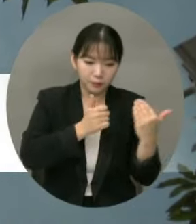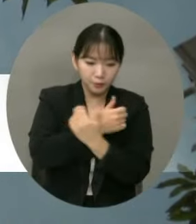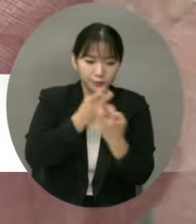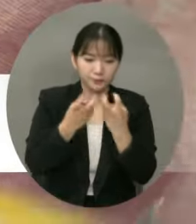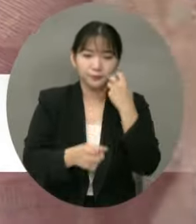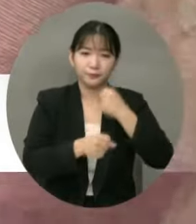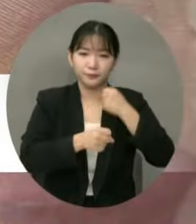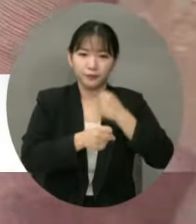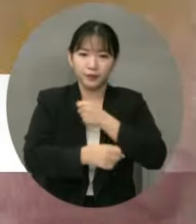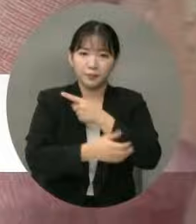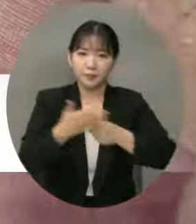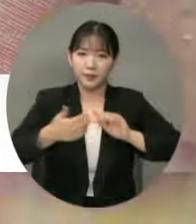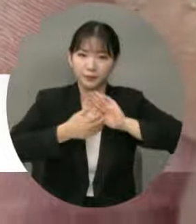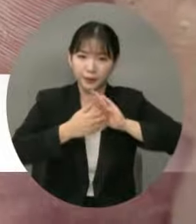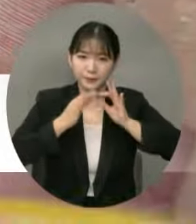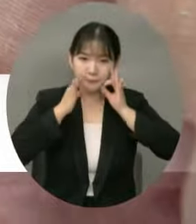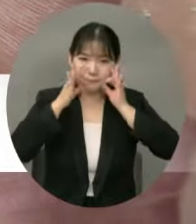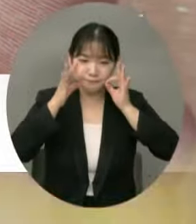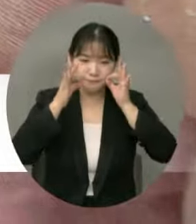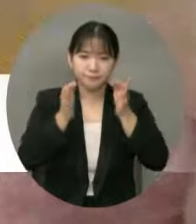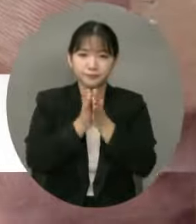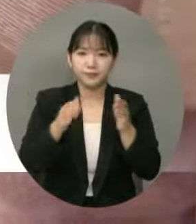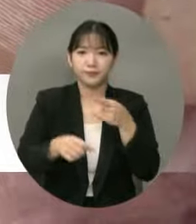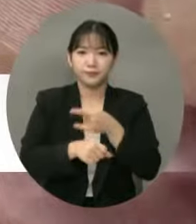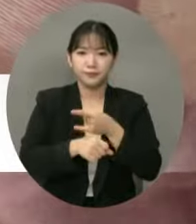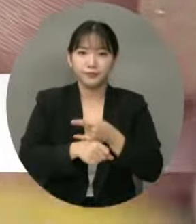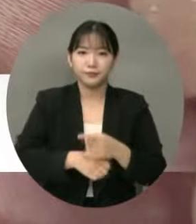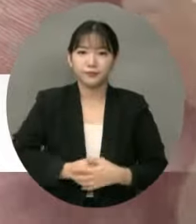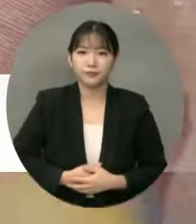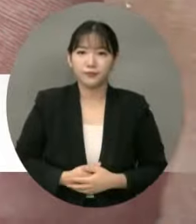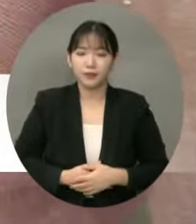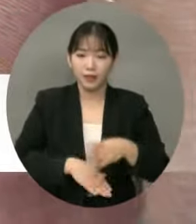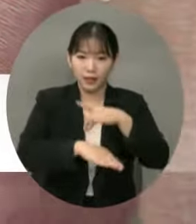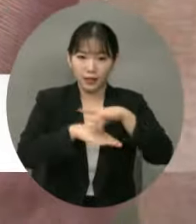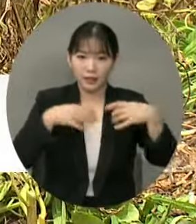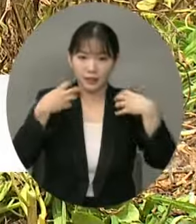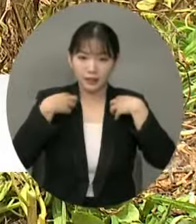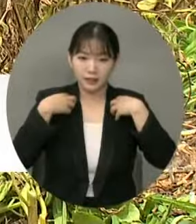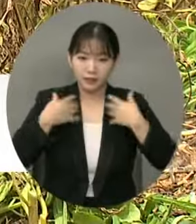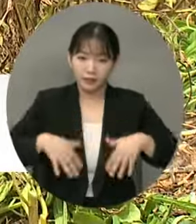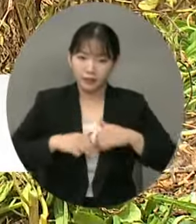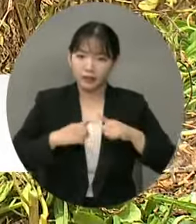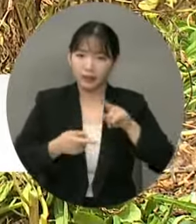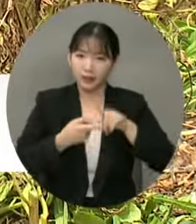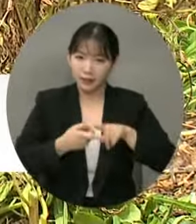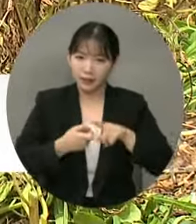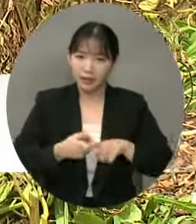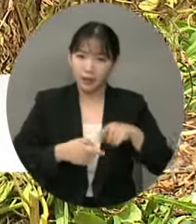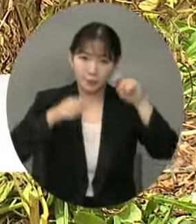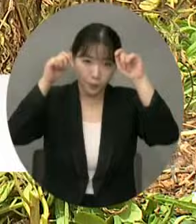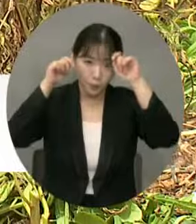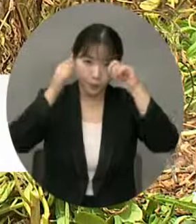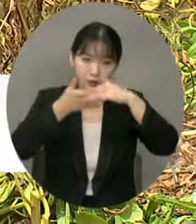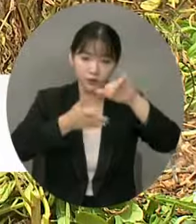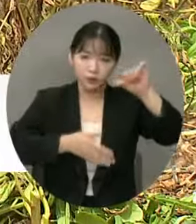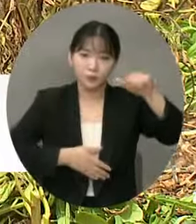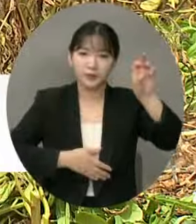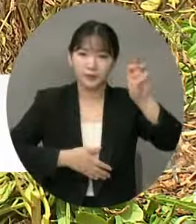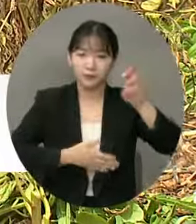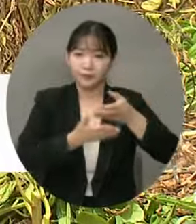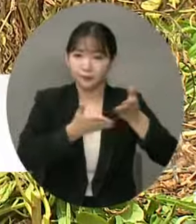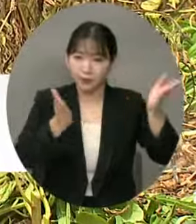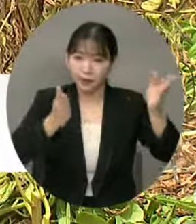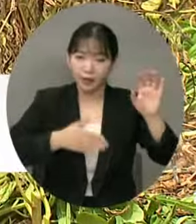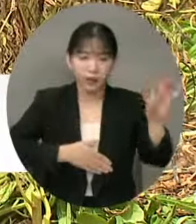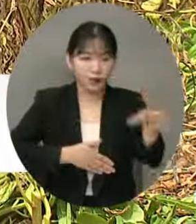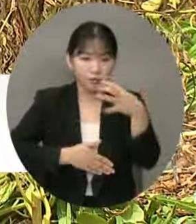마련하고 피해 예방 최소화에 나섰습니다 해남군은 취약계층을 대상으로 모자 500개와